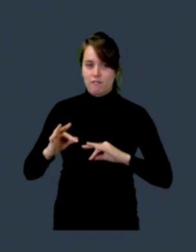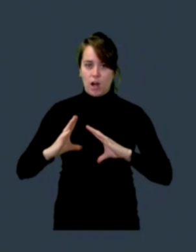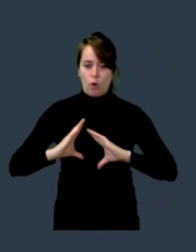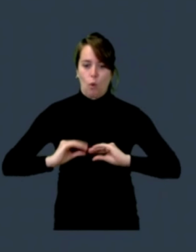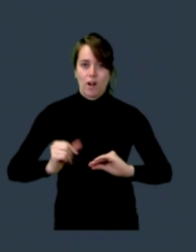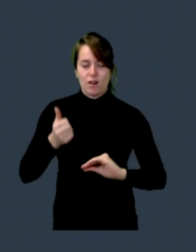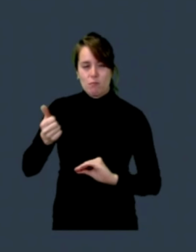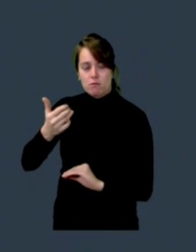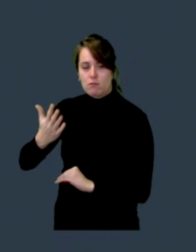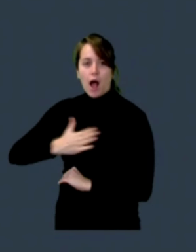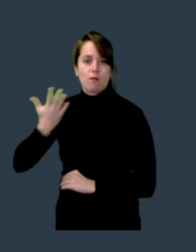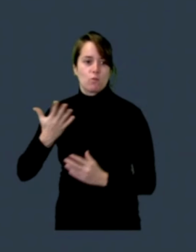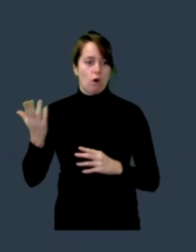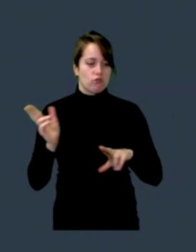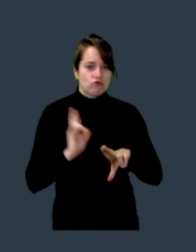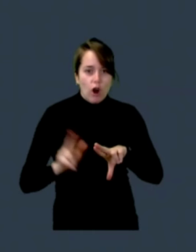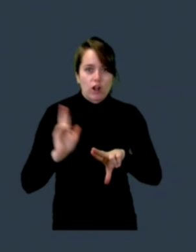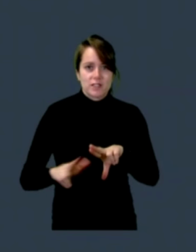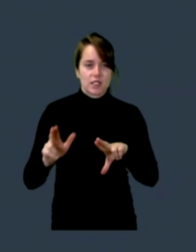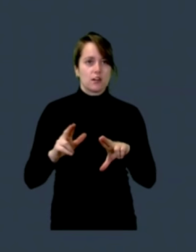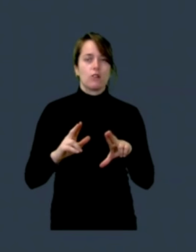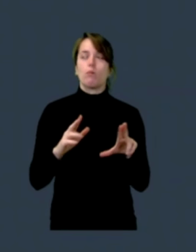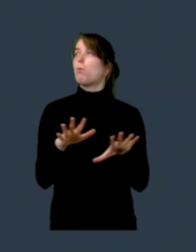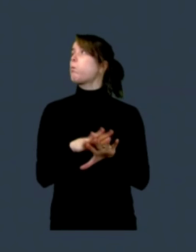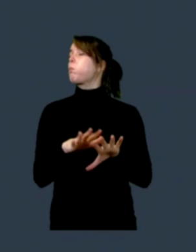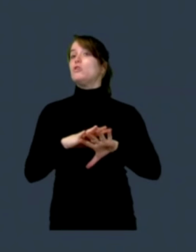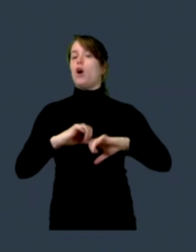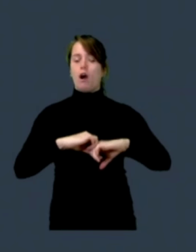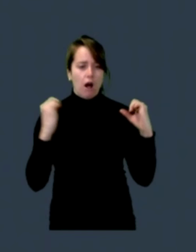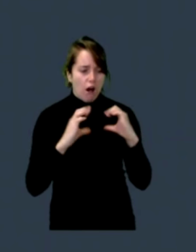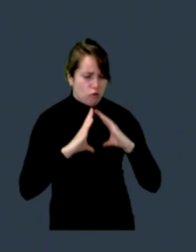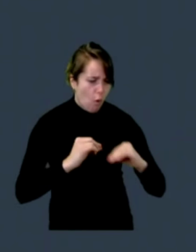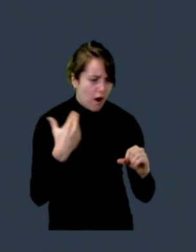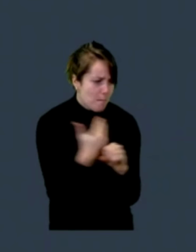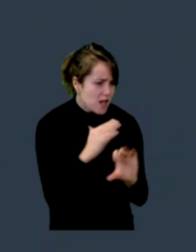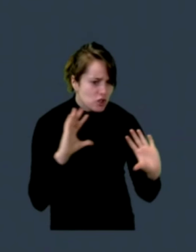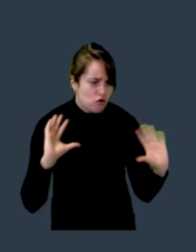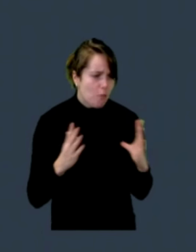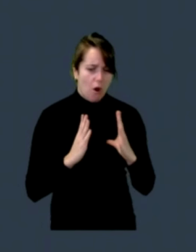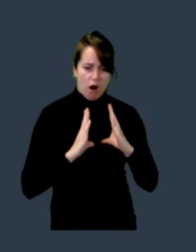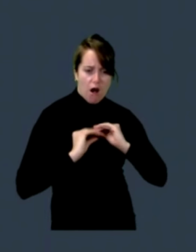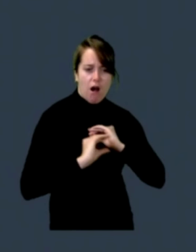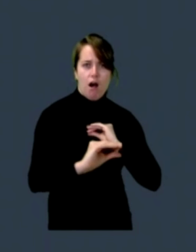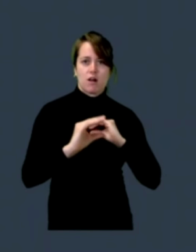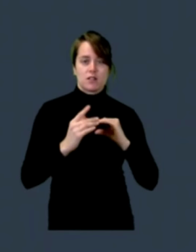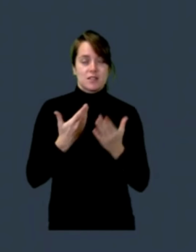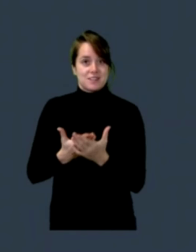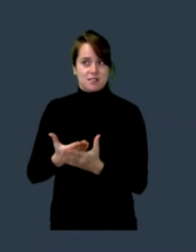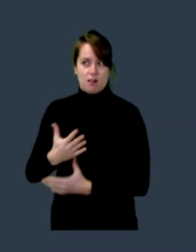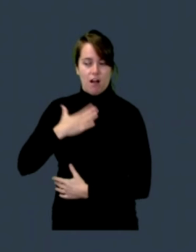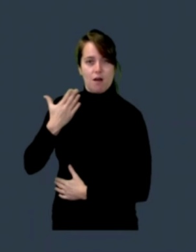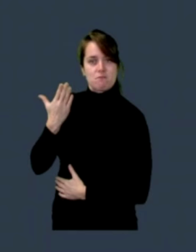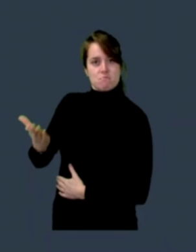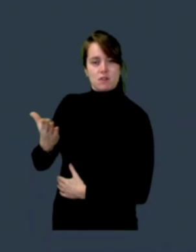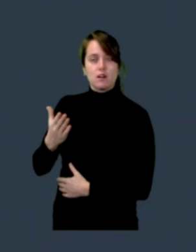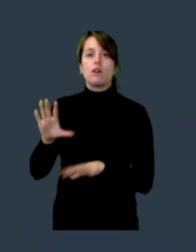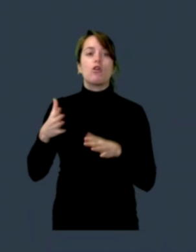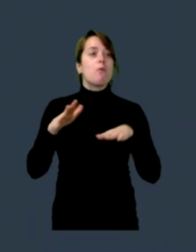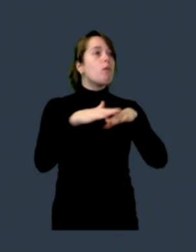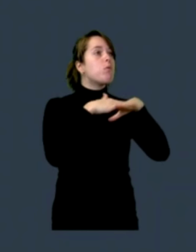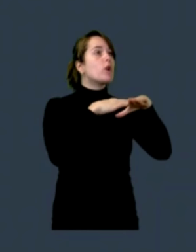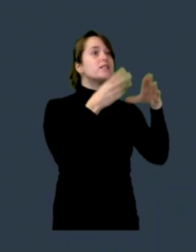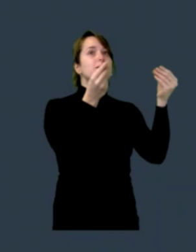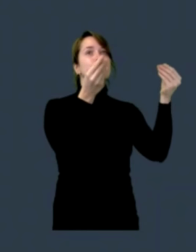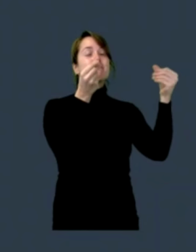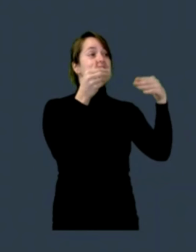chantiers, qui aimait voir ce qui se passait concrètement, qui jusqu'au bout était resté convaincu que la politique s'incarnait dans des projets